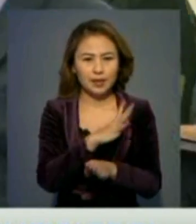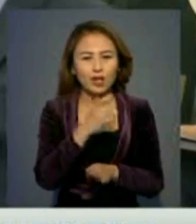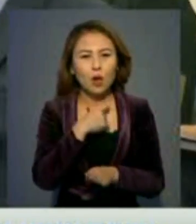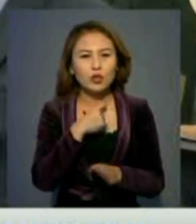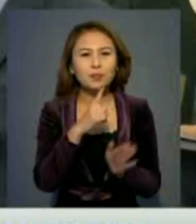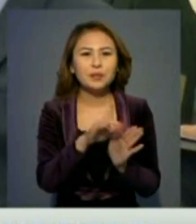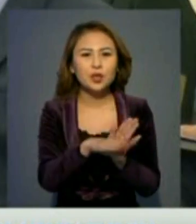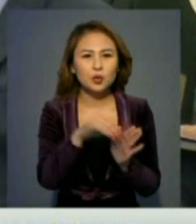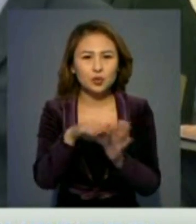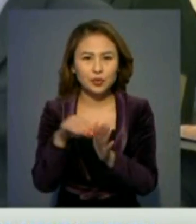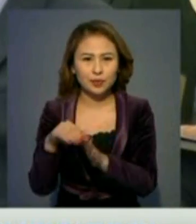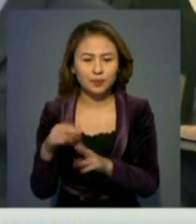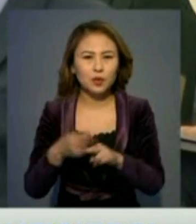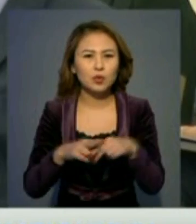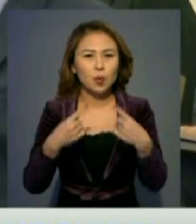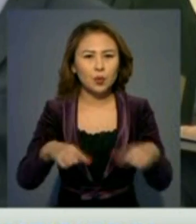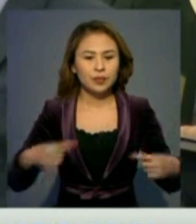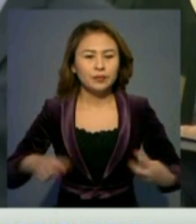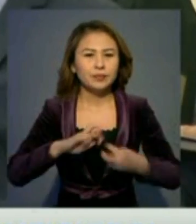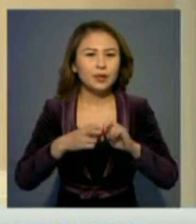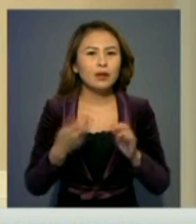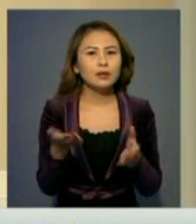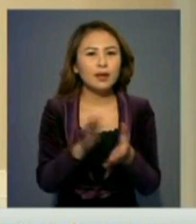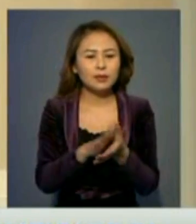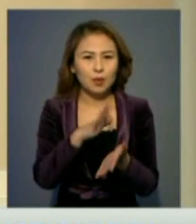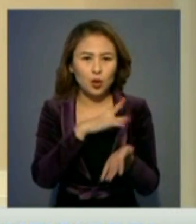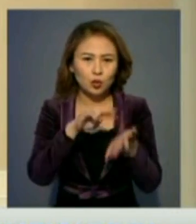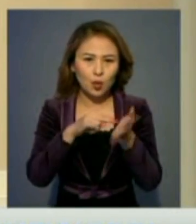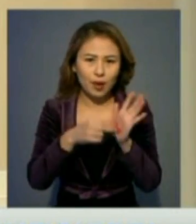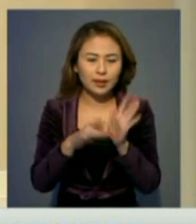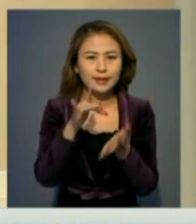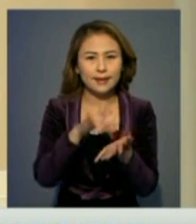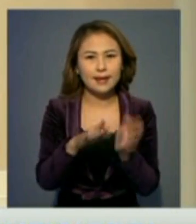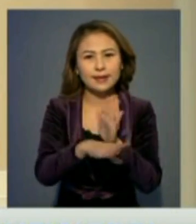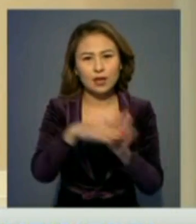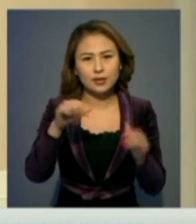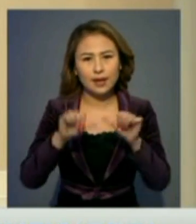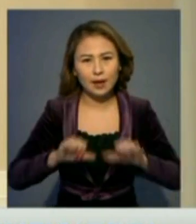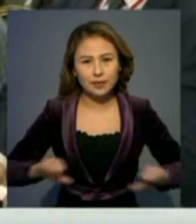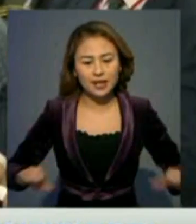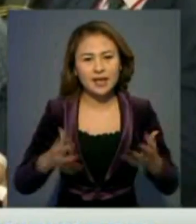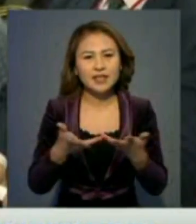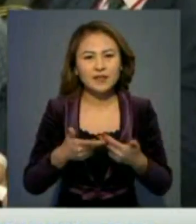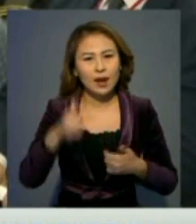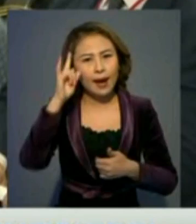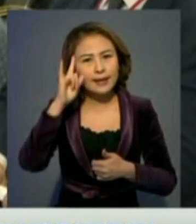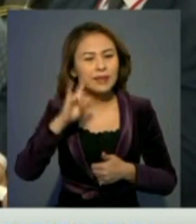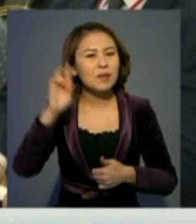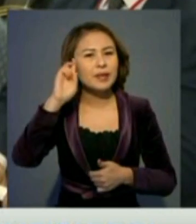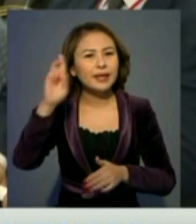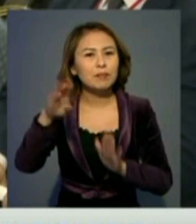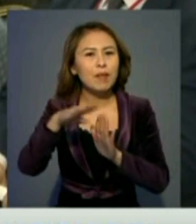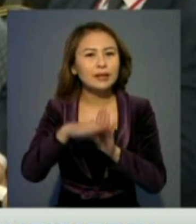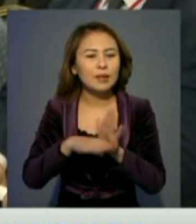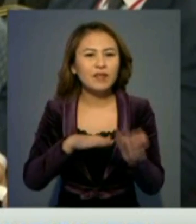дауыс берушілер тізімнің өзектілік үлгісін таныстырды. Бұл жобаны орталық сайлау комиссиясы «Цифрлы Қазақстан» мемлекеттік